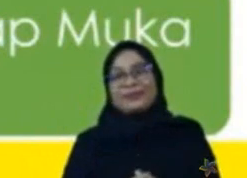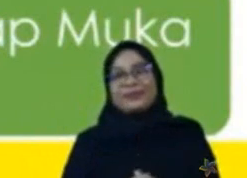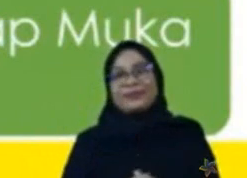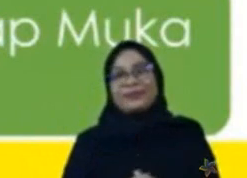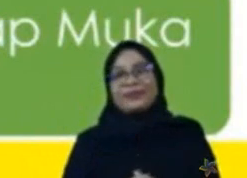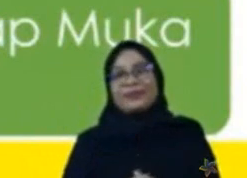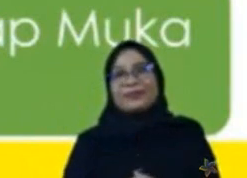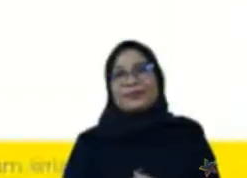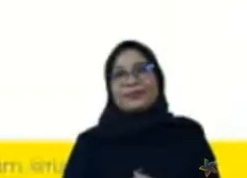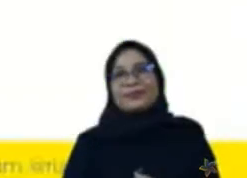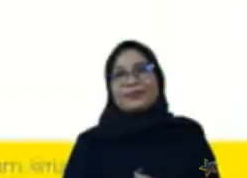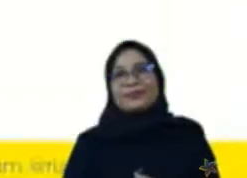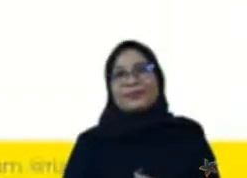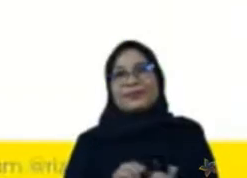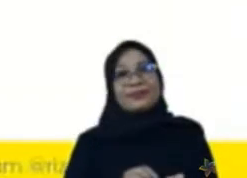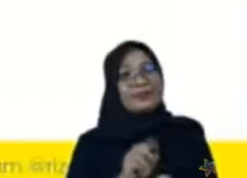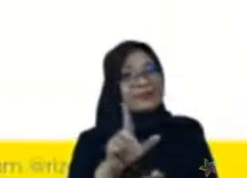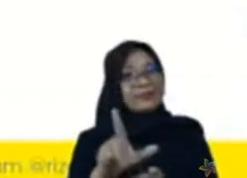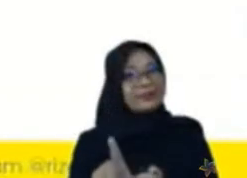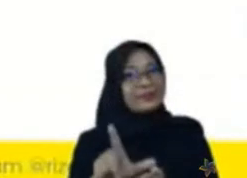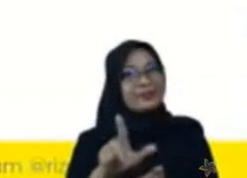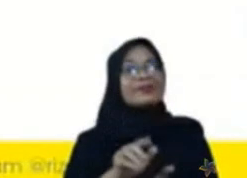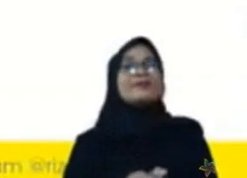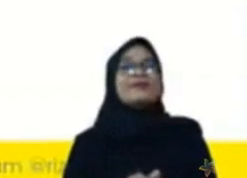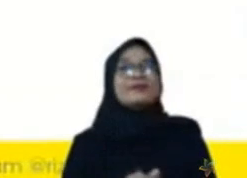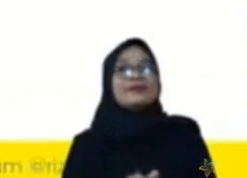Lanjut.